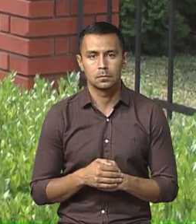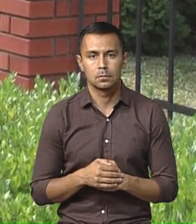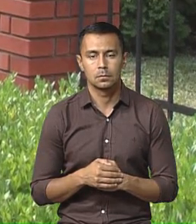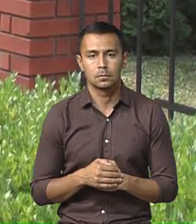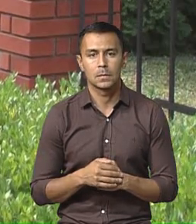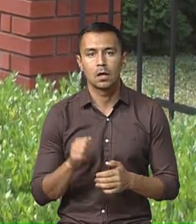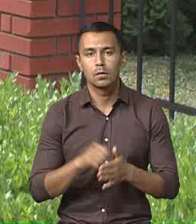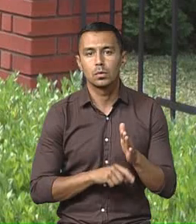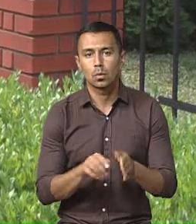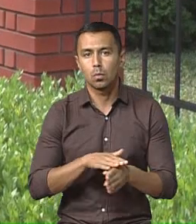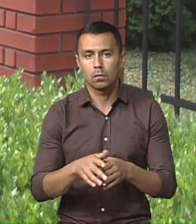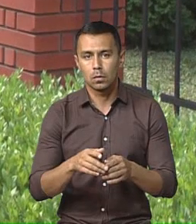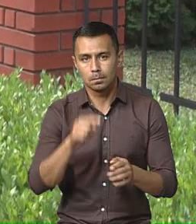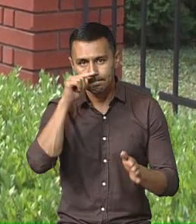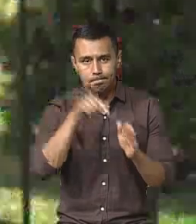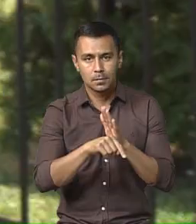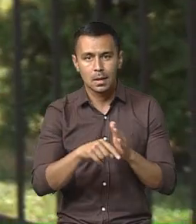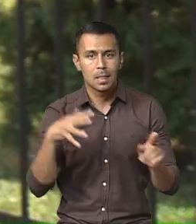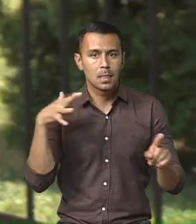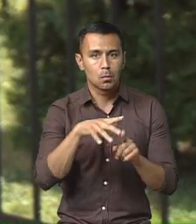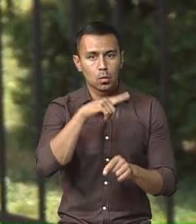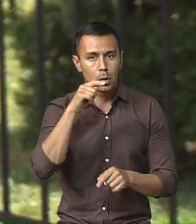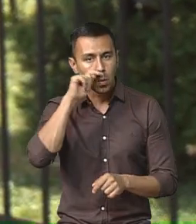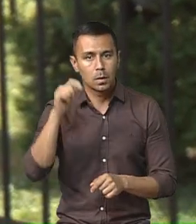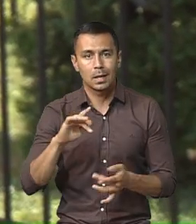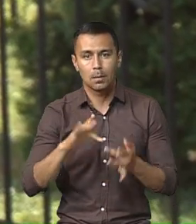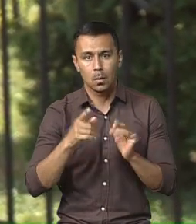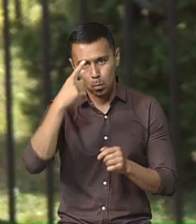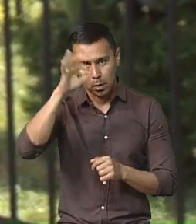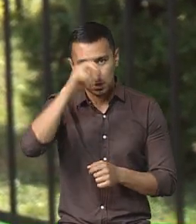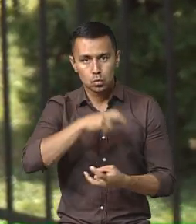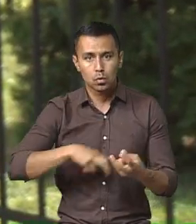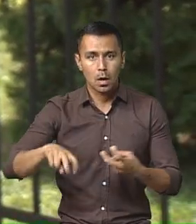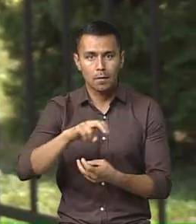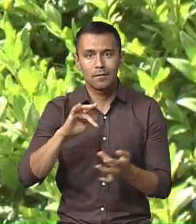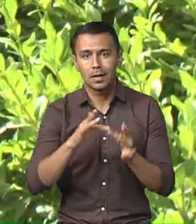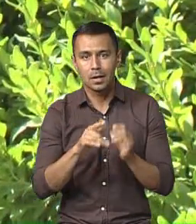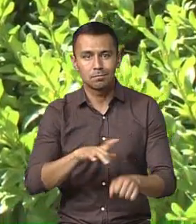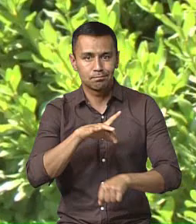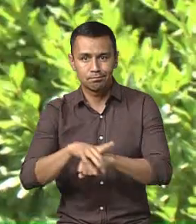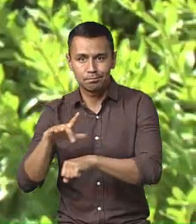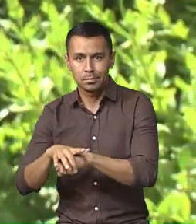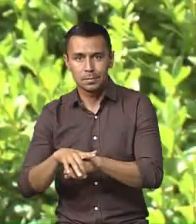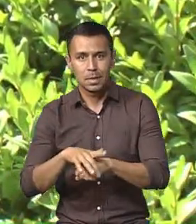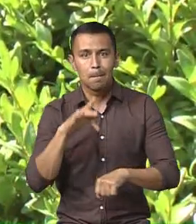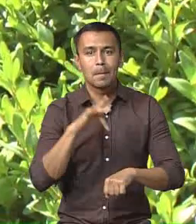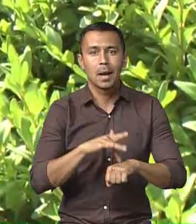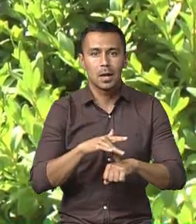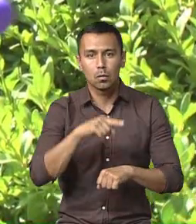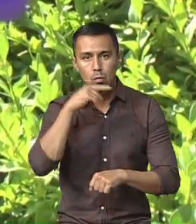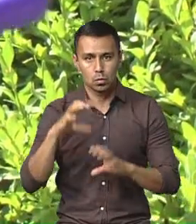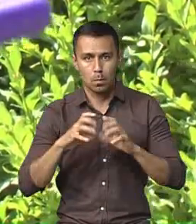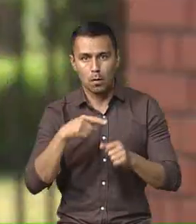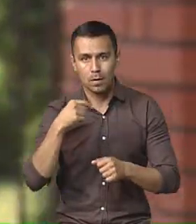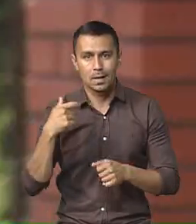Від початку повномасштабного нападу Росії на Україну кіберполіція області шукає в соцмережах та виявляє прихильників руського міра, каже